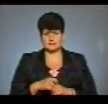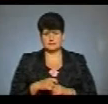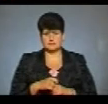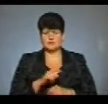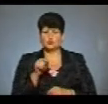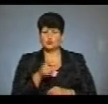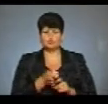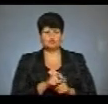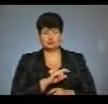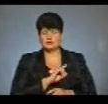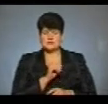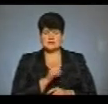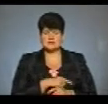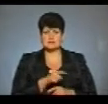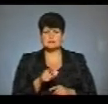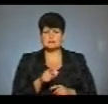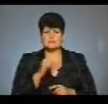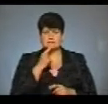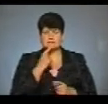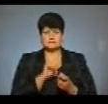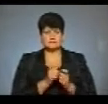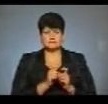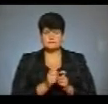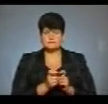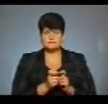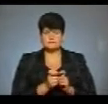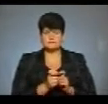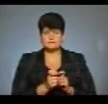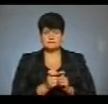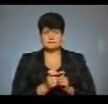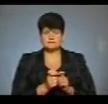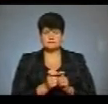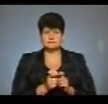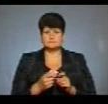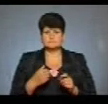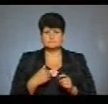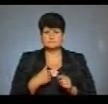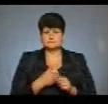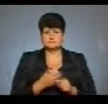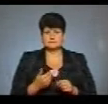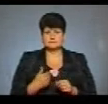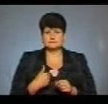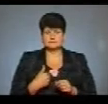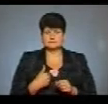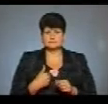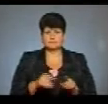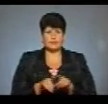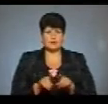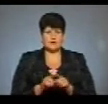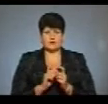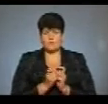бо з ним неудобно боротися. І ми, як сказати, ми однаково боремося, і нам